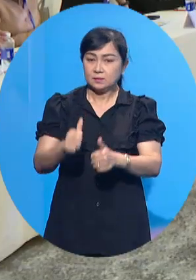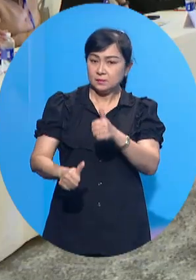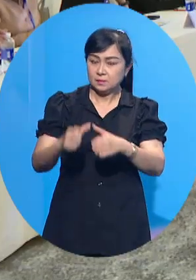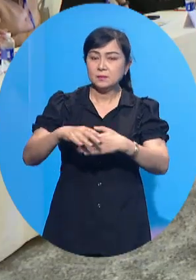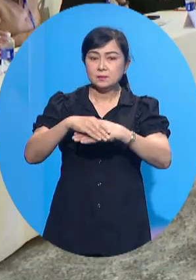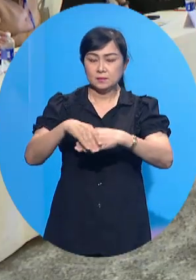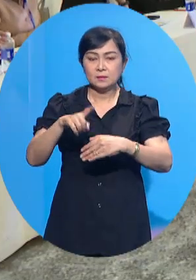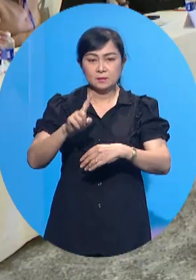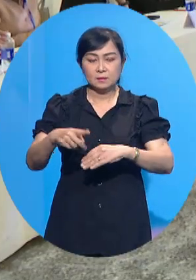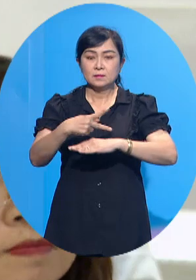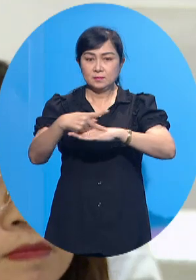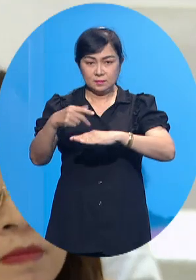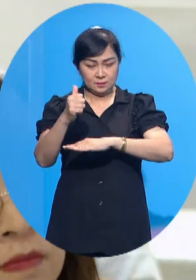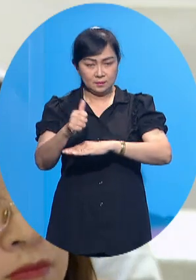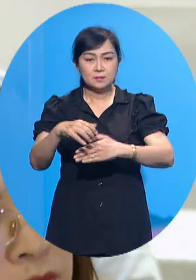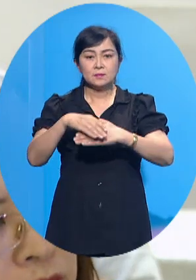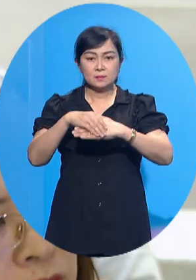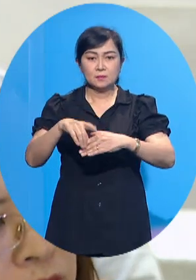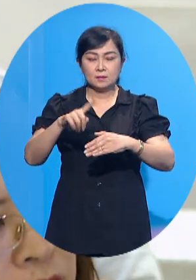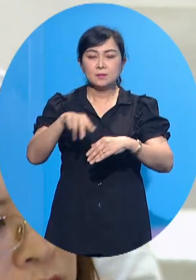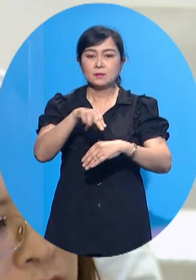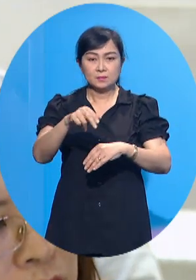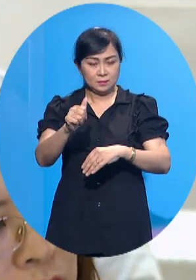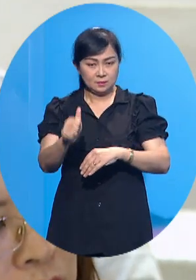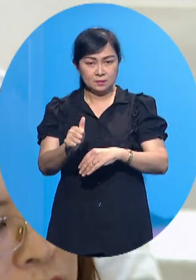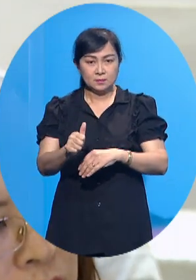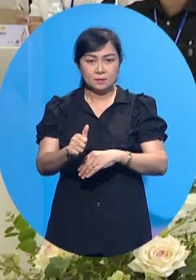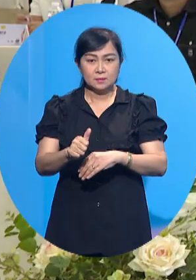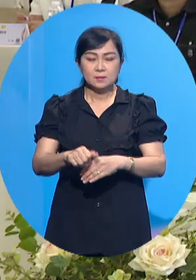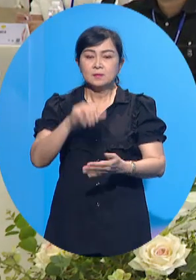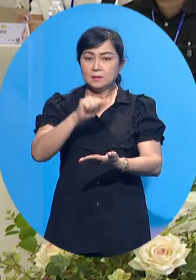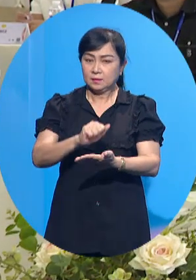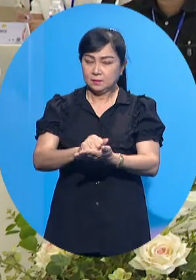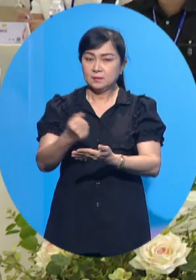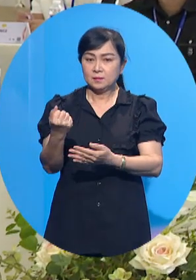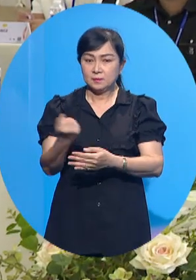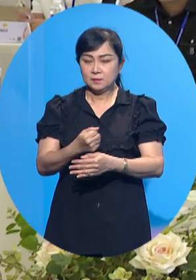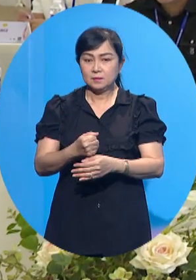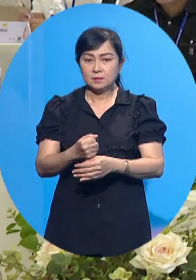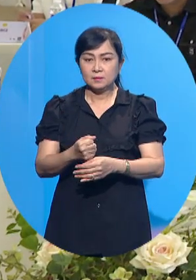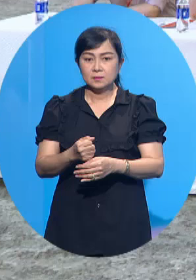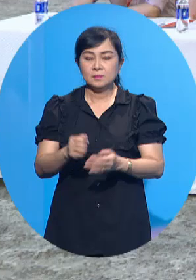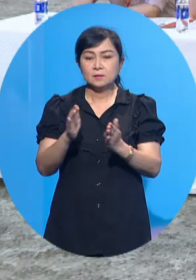các bạn có những cái kỹ năng tốt, các bạn có những cái ngoại ngữ tốt, các bạn tận dụng được